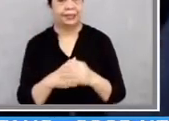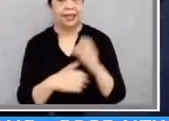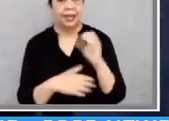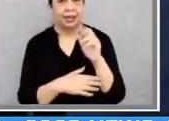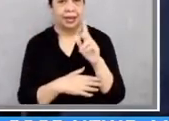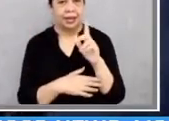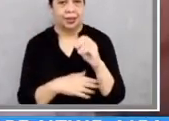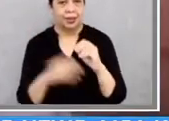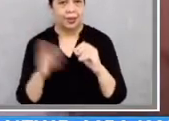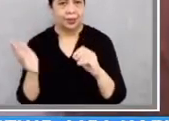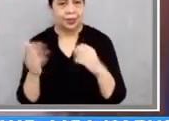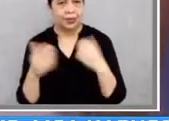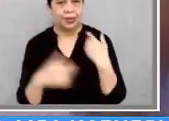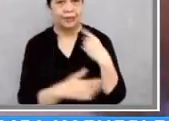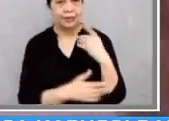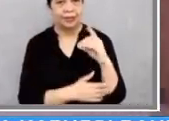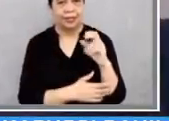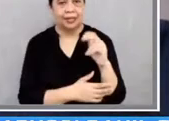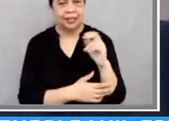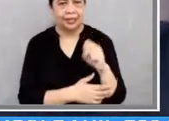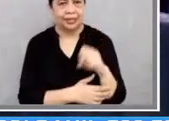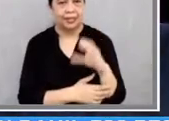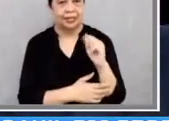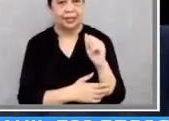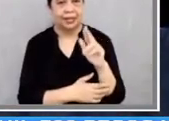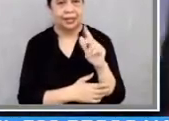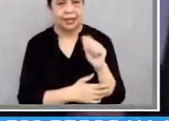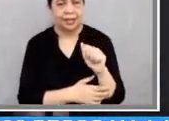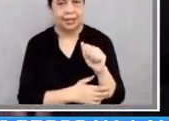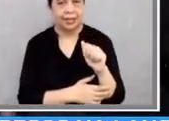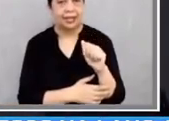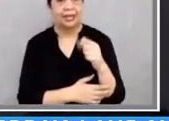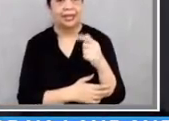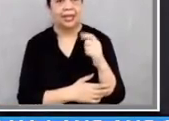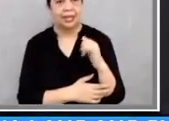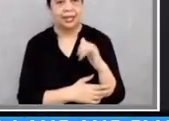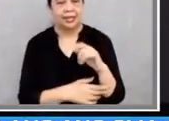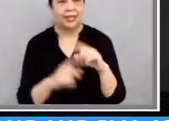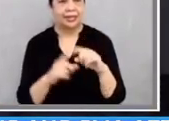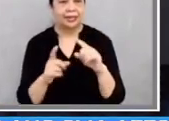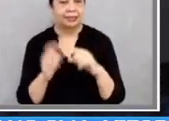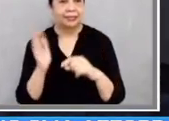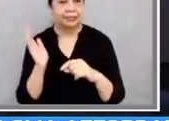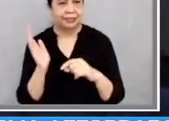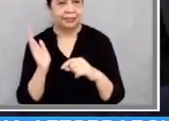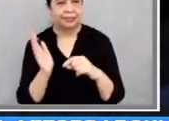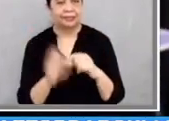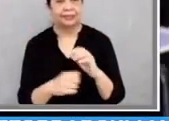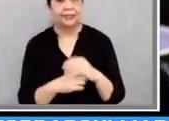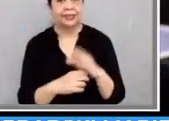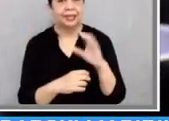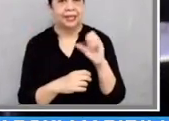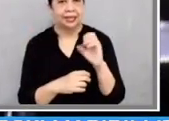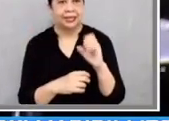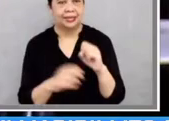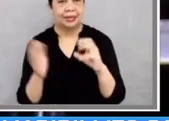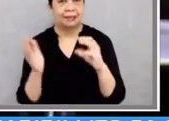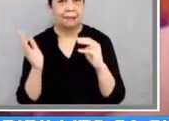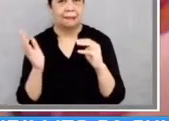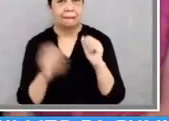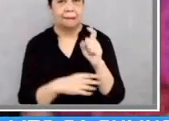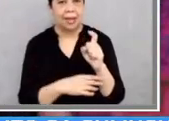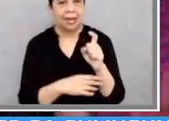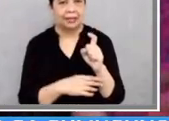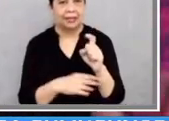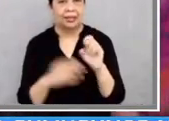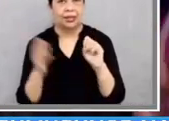sina Dennis Trillo, Carla Abeliana, Gabby Eigenman, Neil Ryan Sese, Max Collins, Sofia Signoron